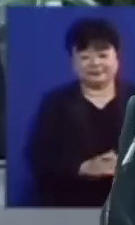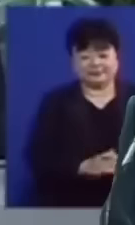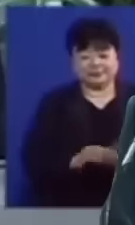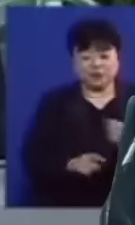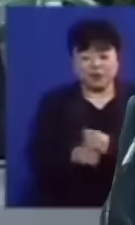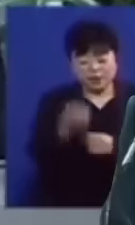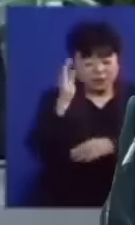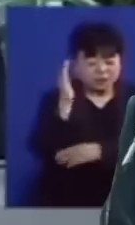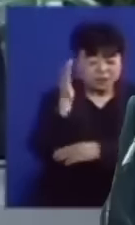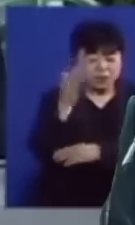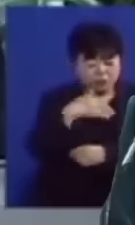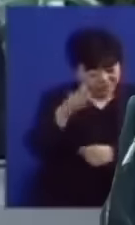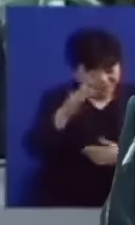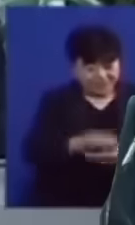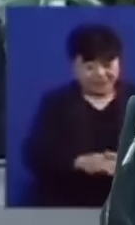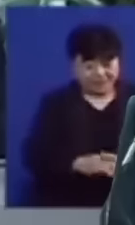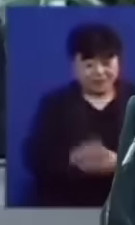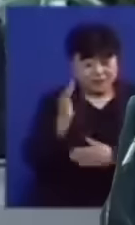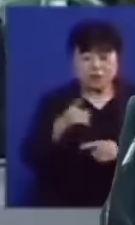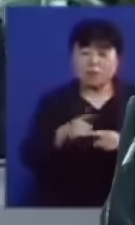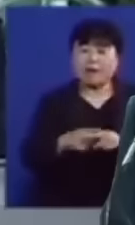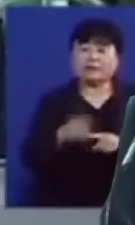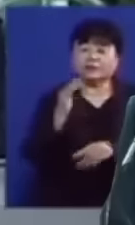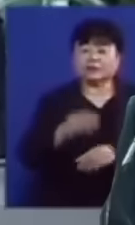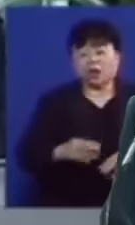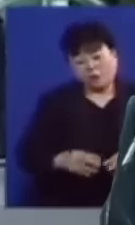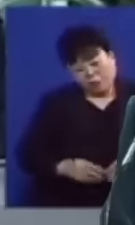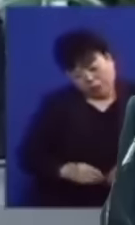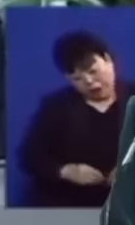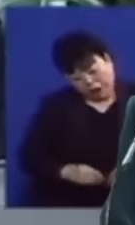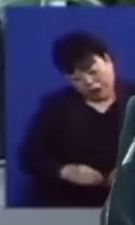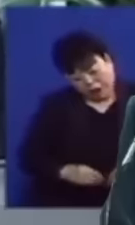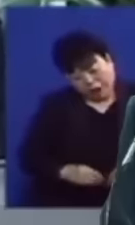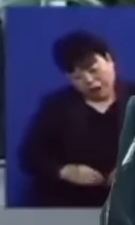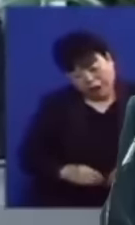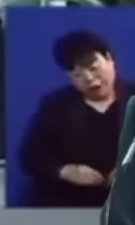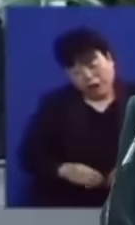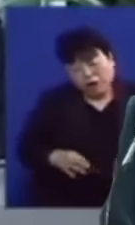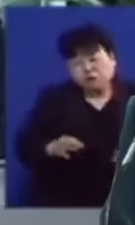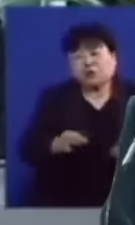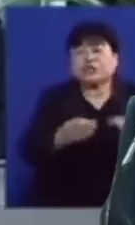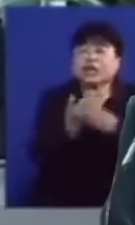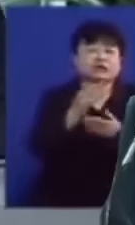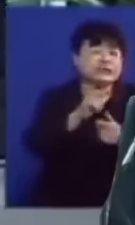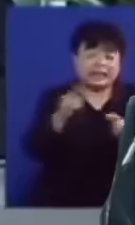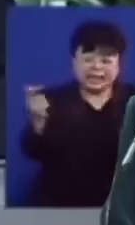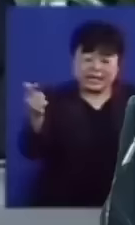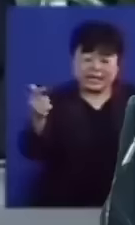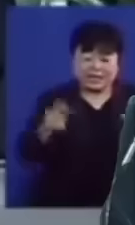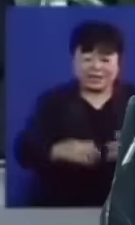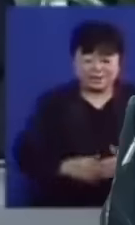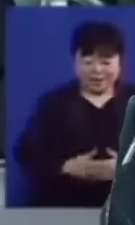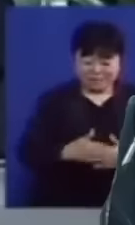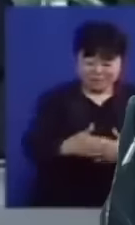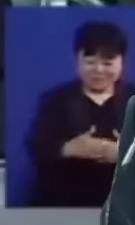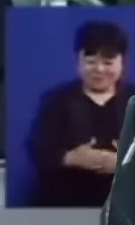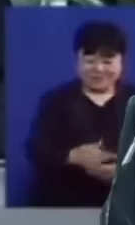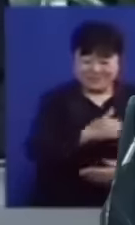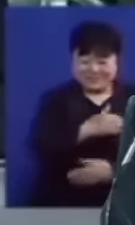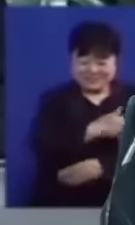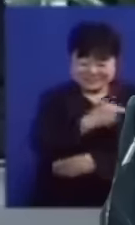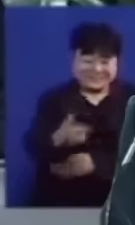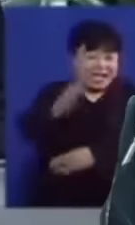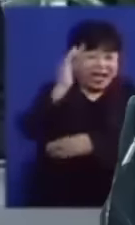왜냐? 집회 나가는데 설교 반쯤 하다가 배가 텅 비면 소리가 안 나와요. 배가 불러야 소리가 나오는